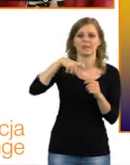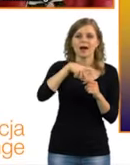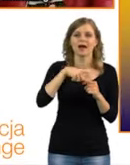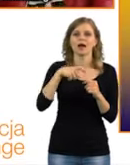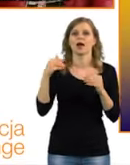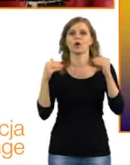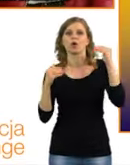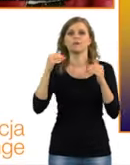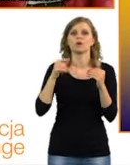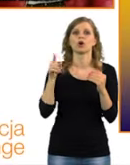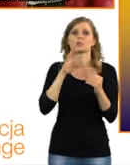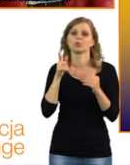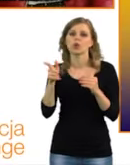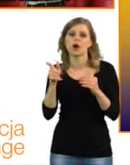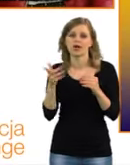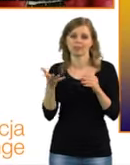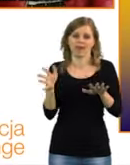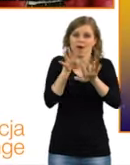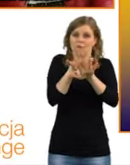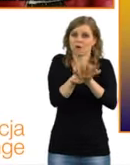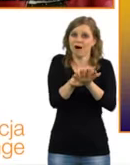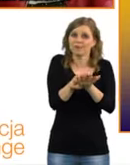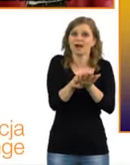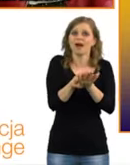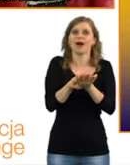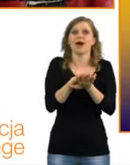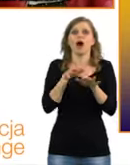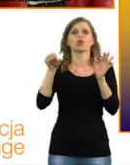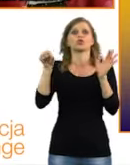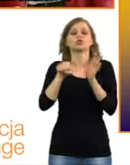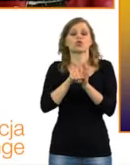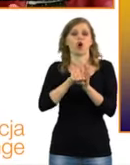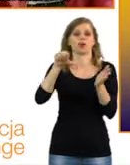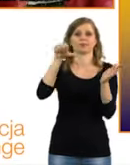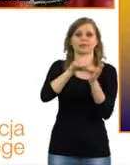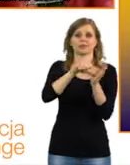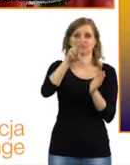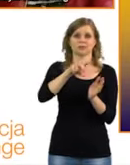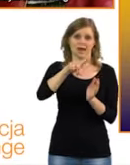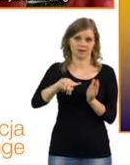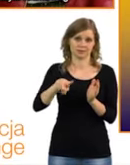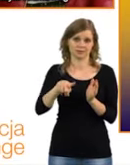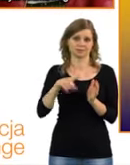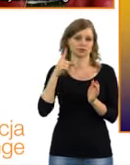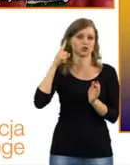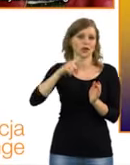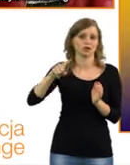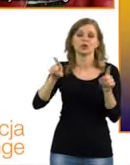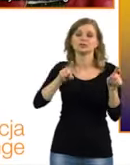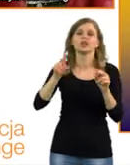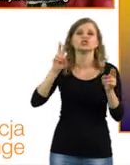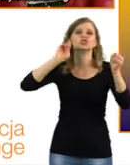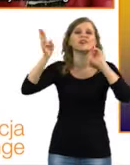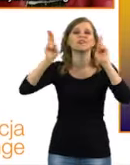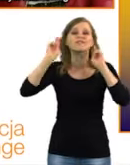zmysł równowagi, nakładają się na siebie w częstotliwościach do 1000 Hz. Czyli